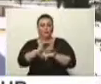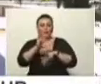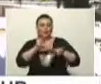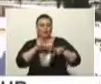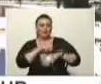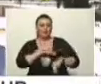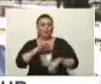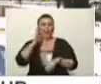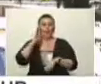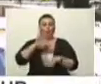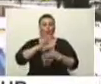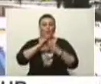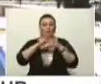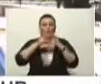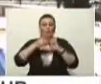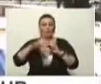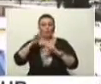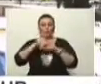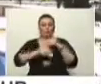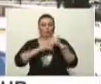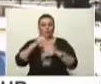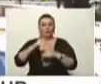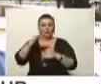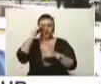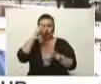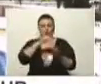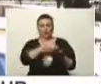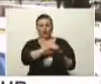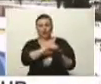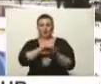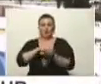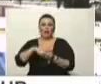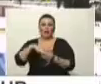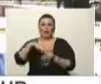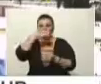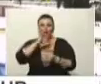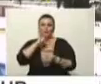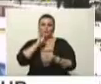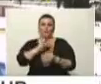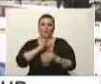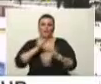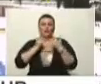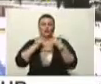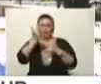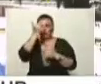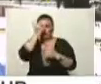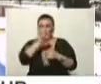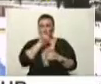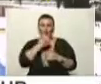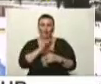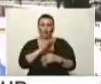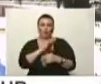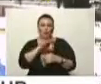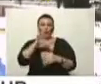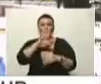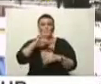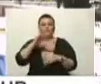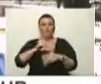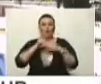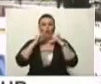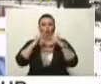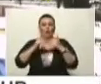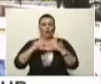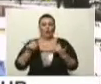çəkən bütün adamlarına şəhidlərin valideynləri adından təşəkkür edirəm və onlara